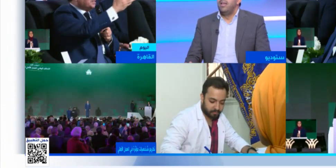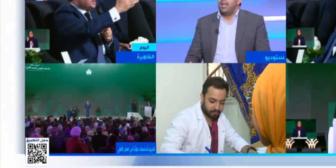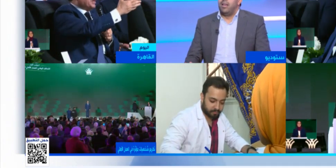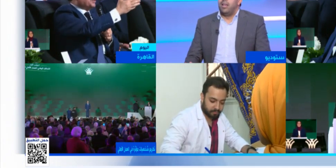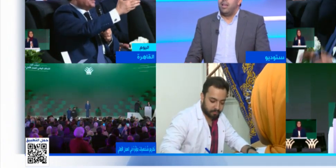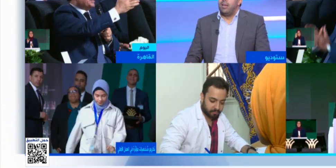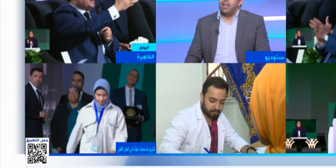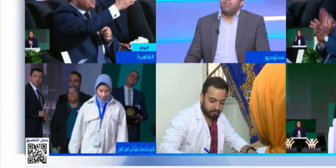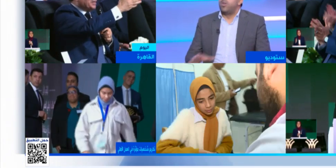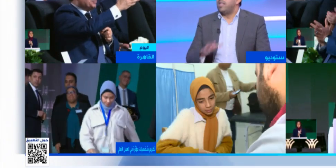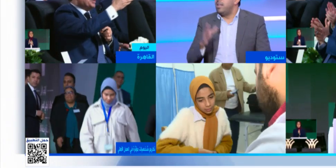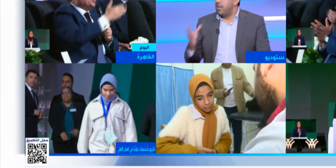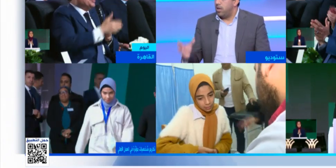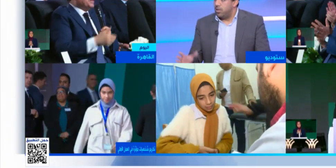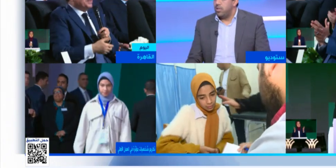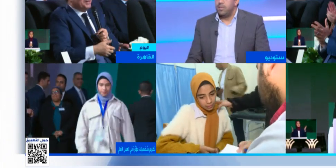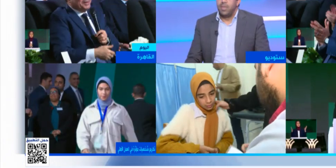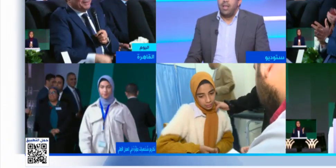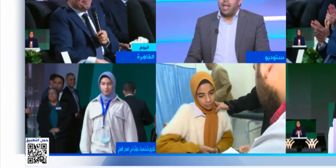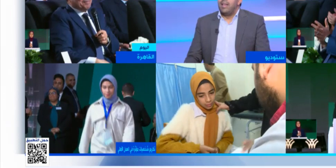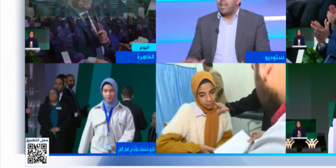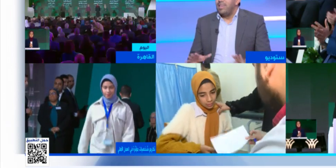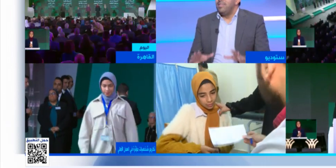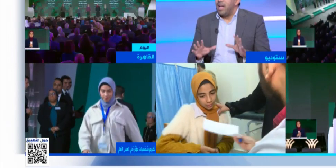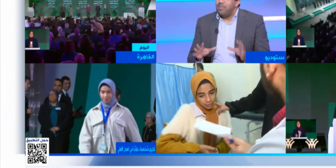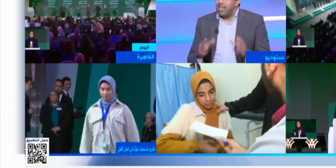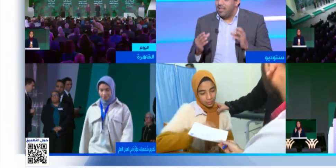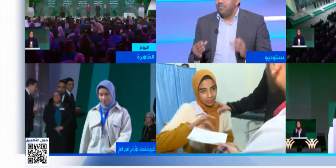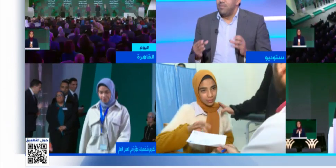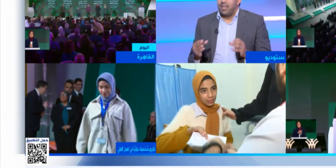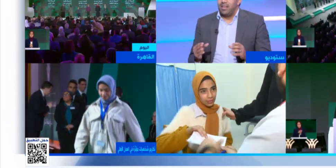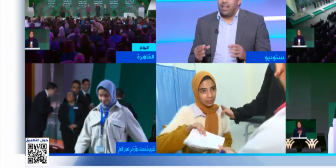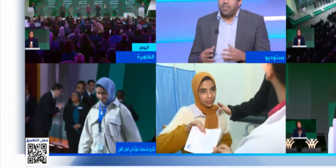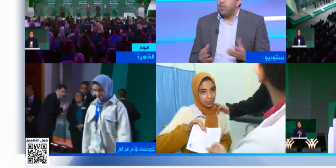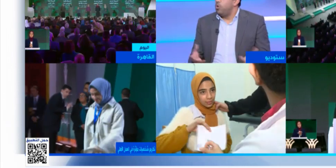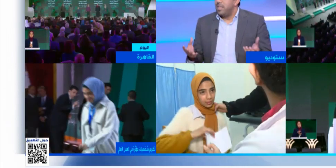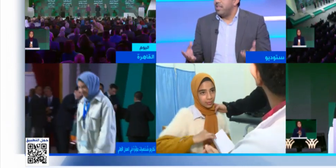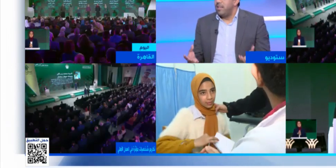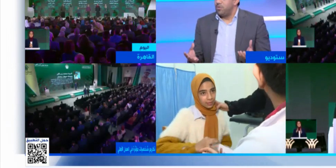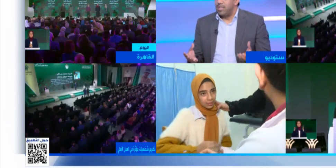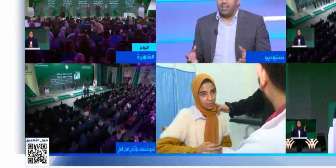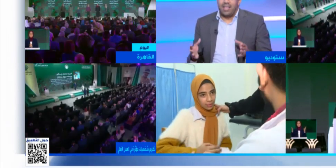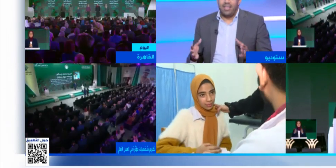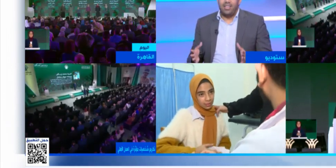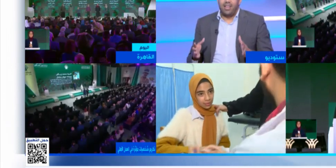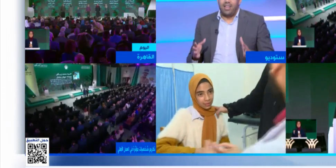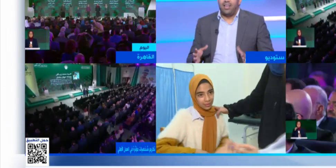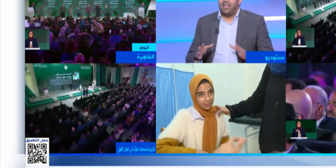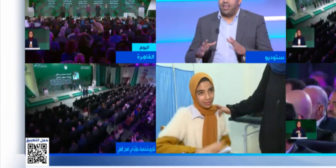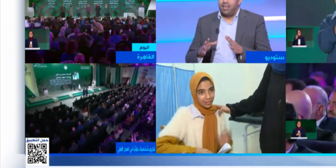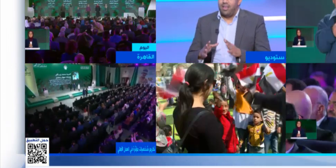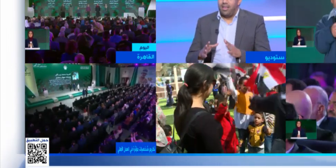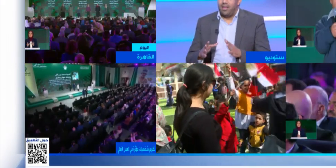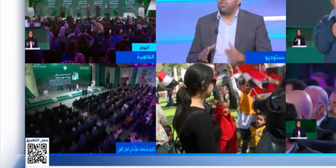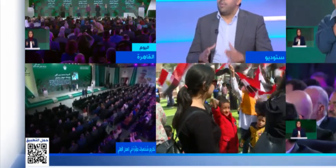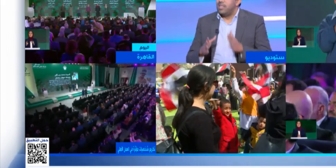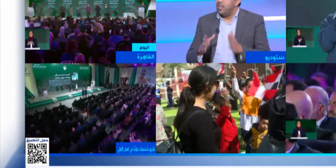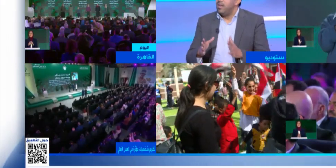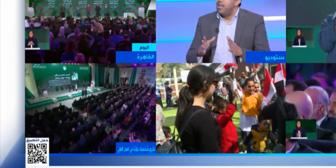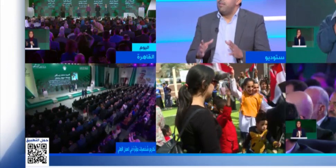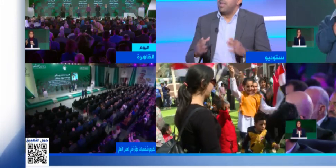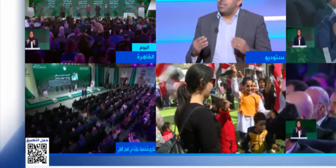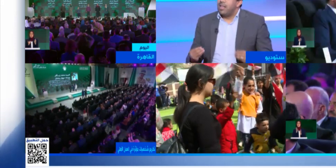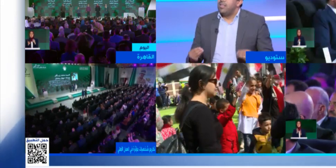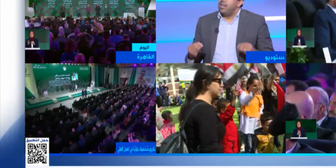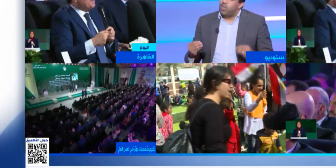الحاجة المختلفة اللي حصلت، إن أكيد قبل كده إن كان في نوع من التنافس، يعني أكيد إن أنا كنت